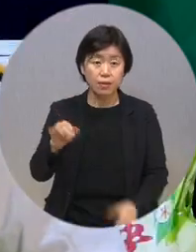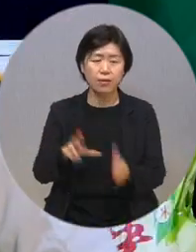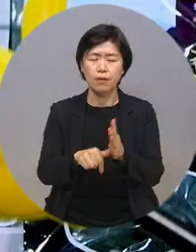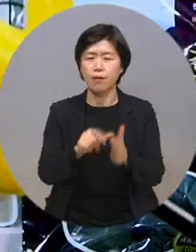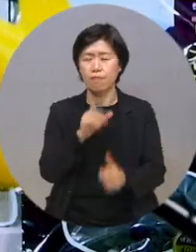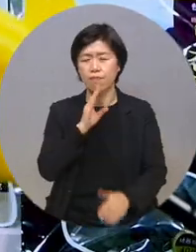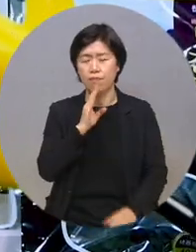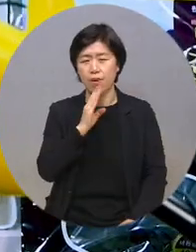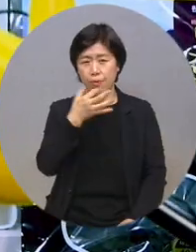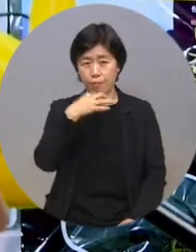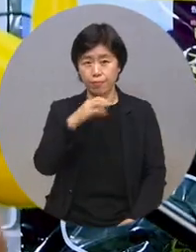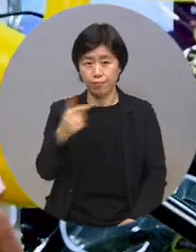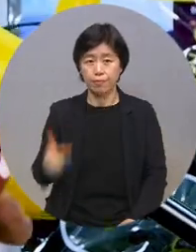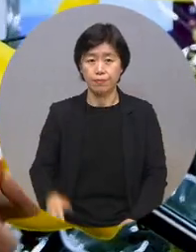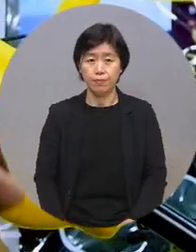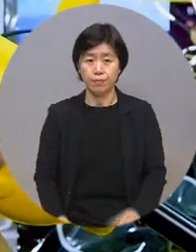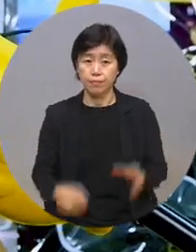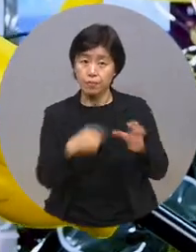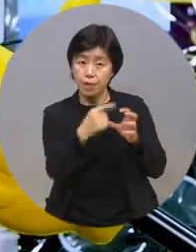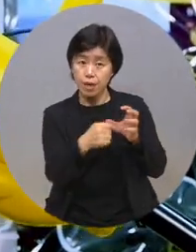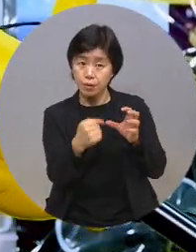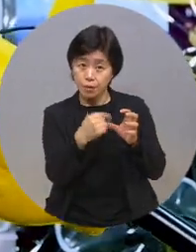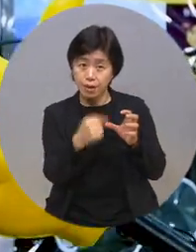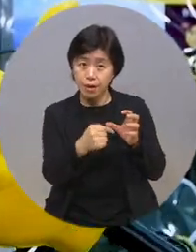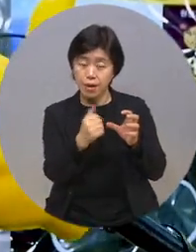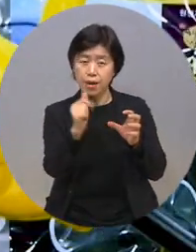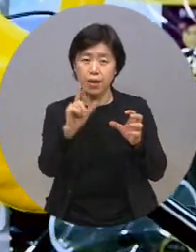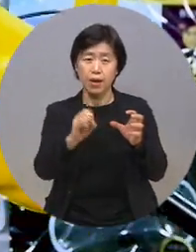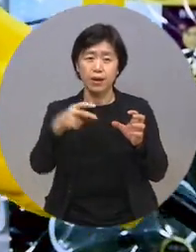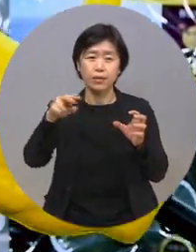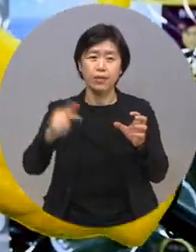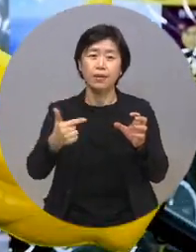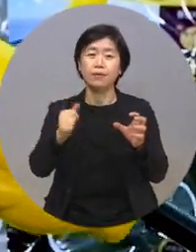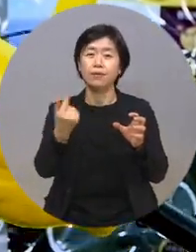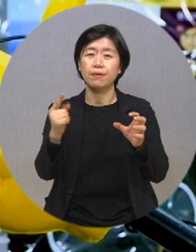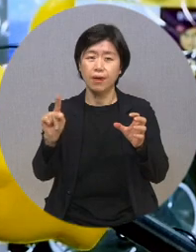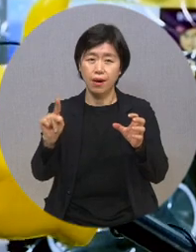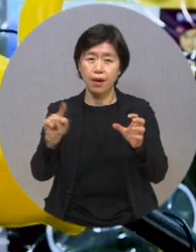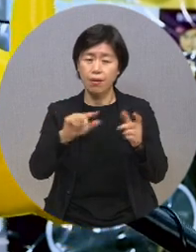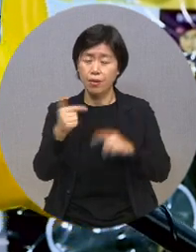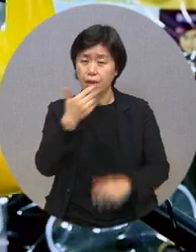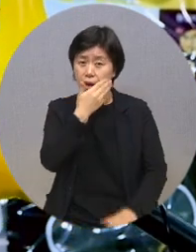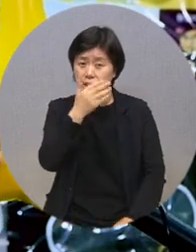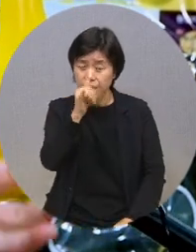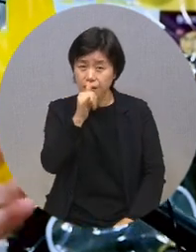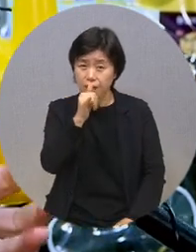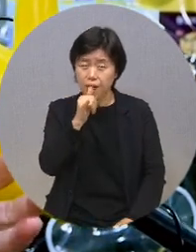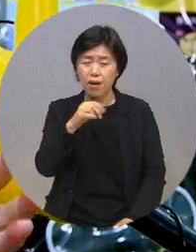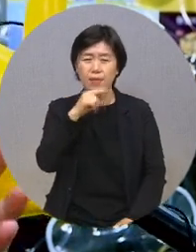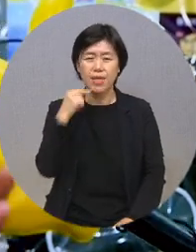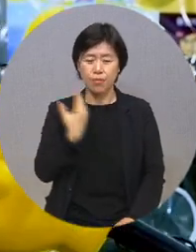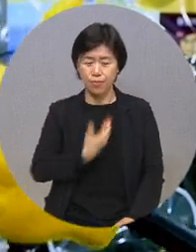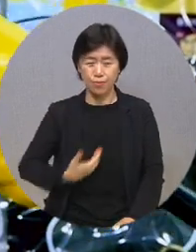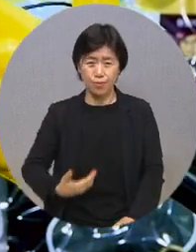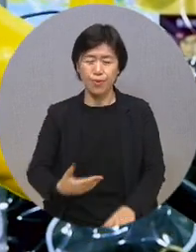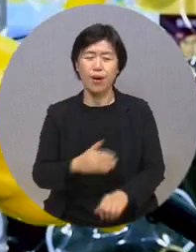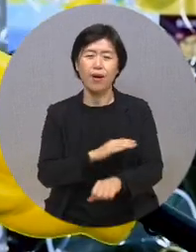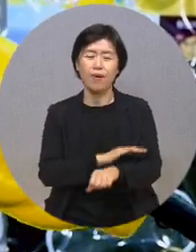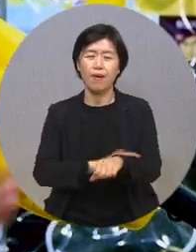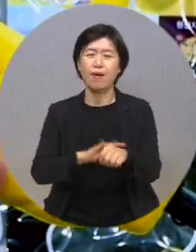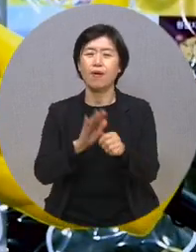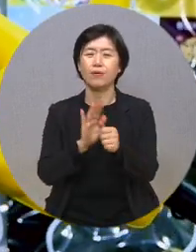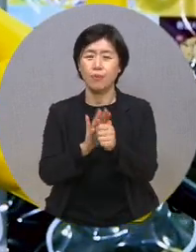또. 예. 이 속에는 그 항산화 성분이 들어있거든요. 얘네들은 그 혈액순환에 도움이 돼가지고